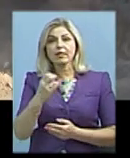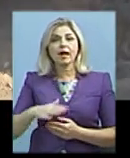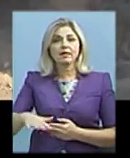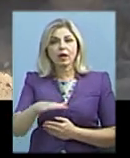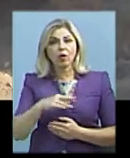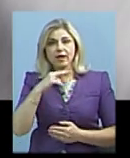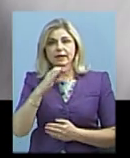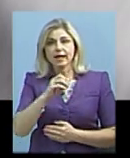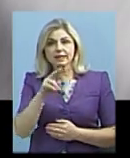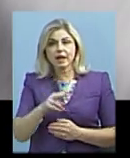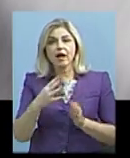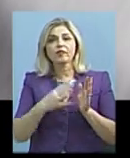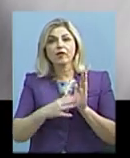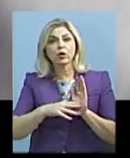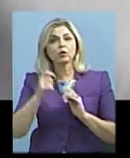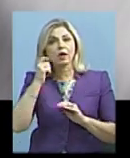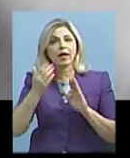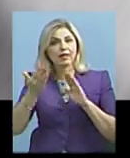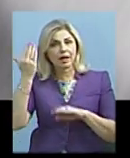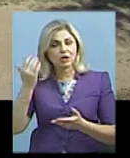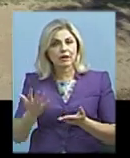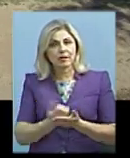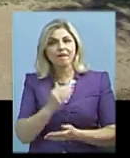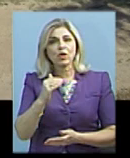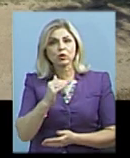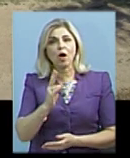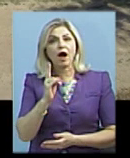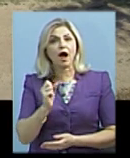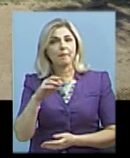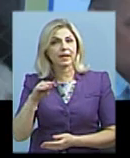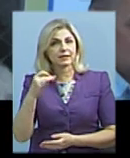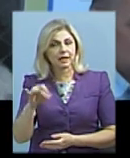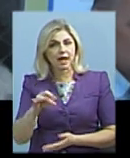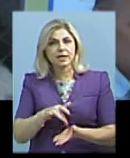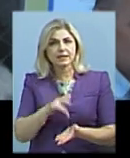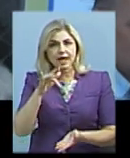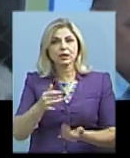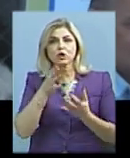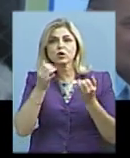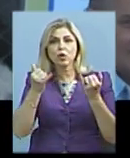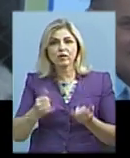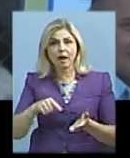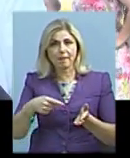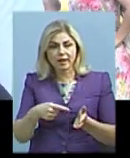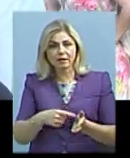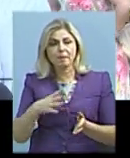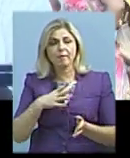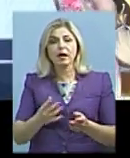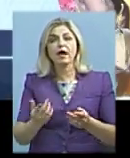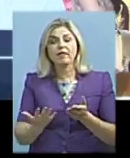саду 91 рік тому зробив Феодосій Камінський. Так, в центрі сучасного міста було відкрито поселення бронзового віку.